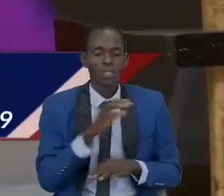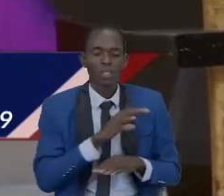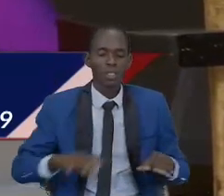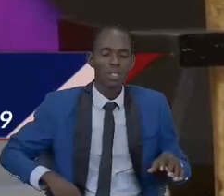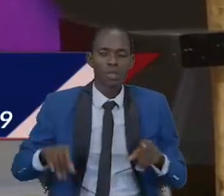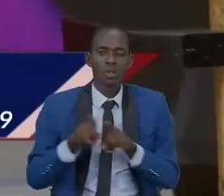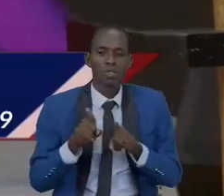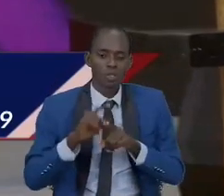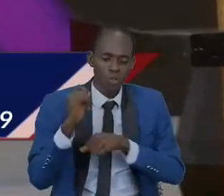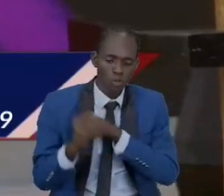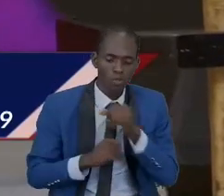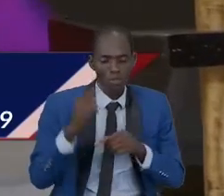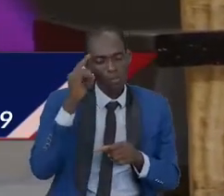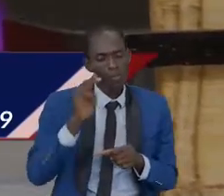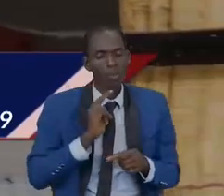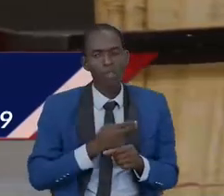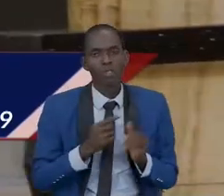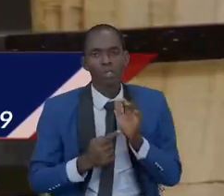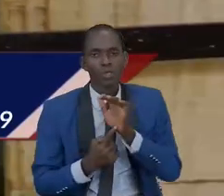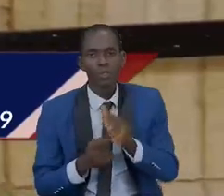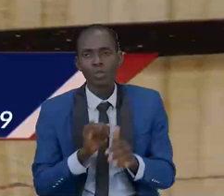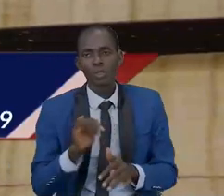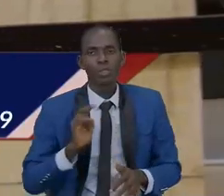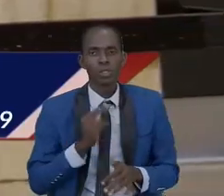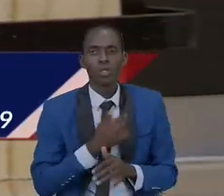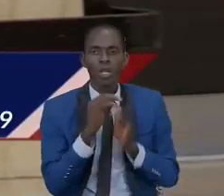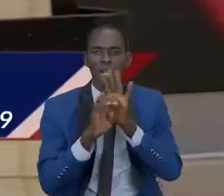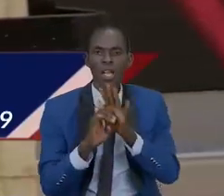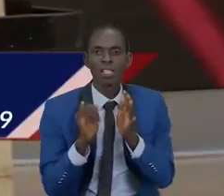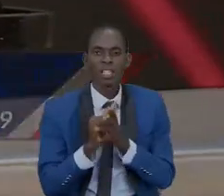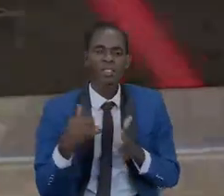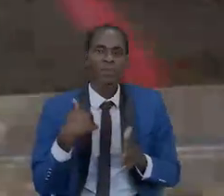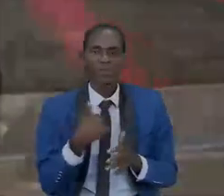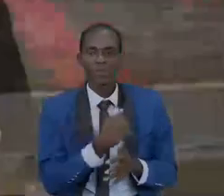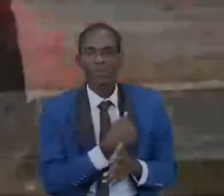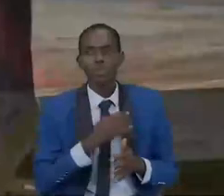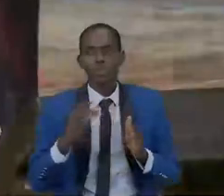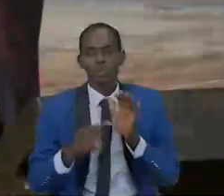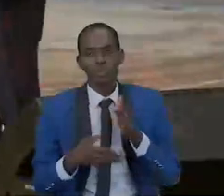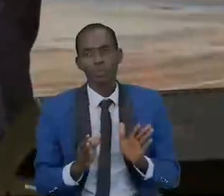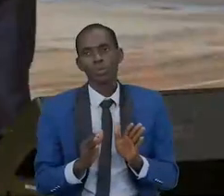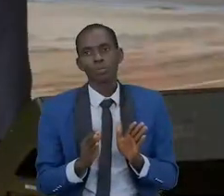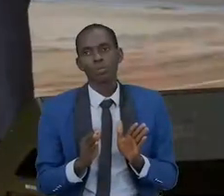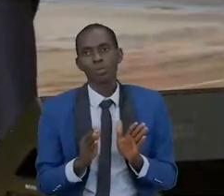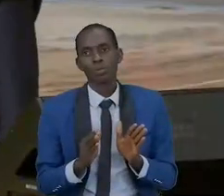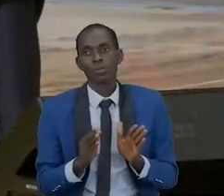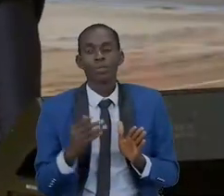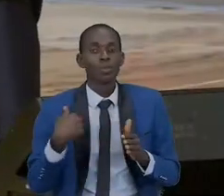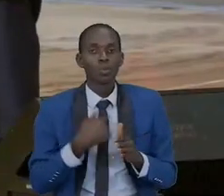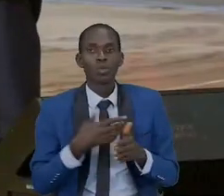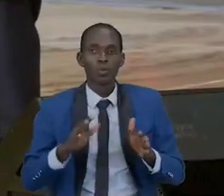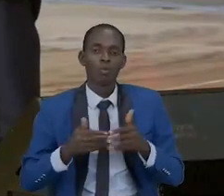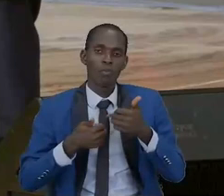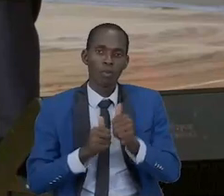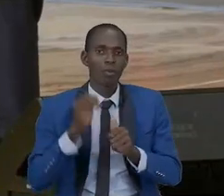aussi a souffert pour vous pour laisser un exemple afin que vous suiviez cette trace afin que